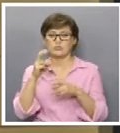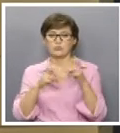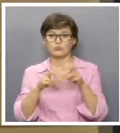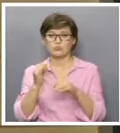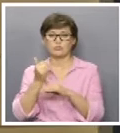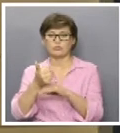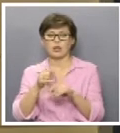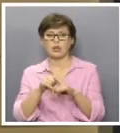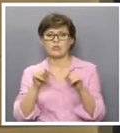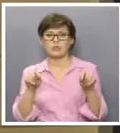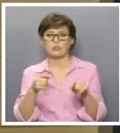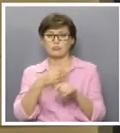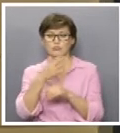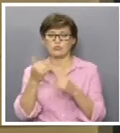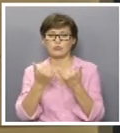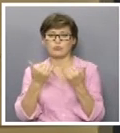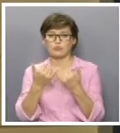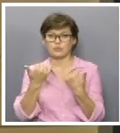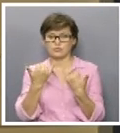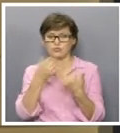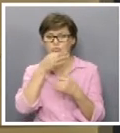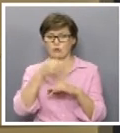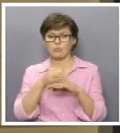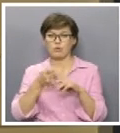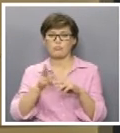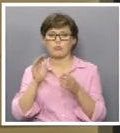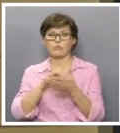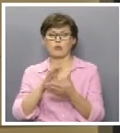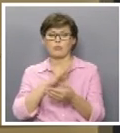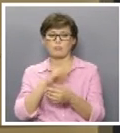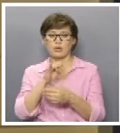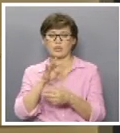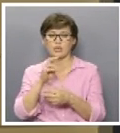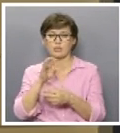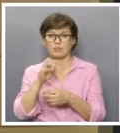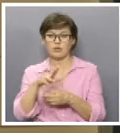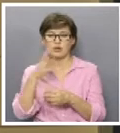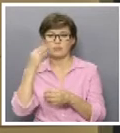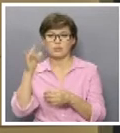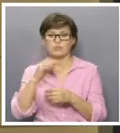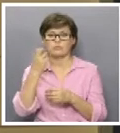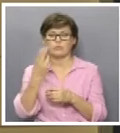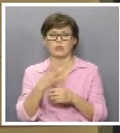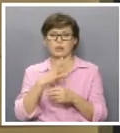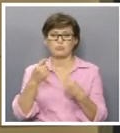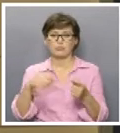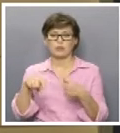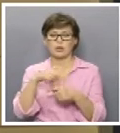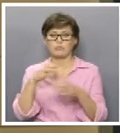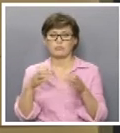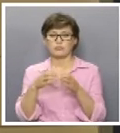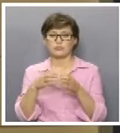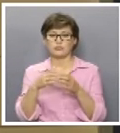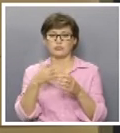ашылады? Осы сауалдарға студия қонақтары жауап беретін болады. Таныс болыңыздар. Марат Айнабеков, Алматы әлеуметтік кәсіпкерлік корпорациясы